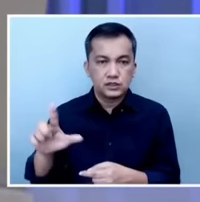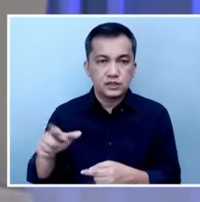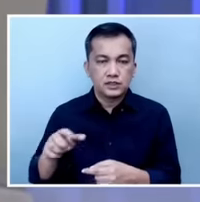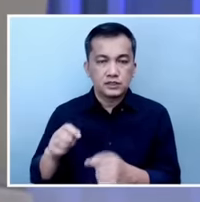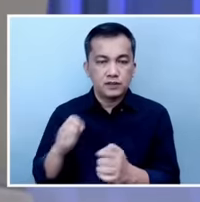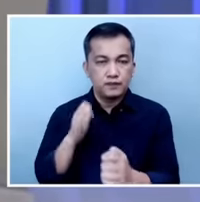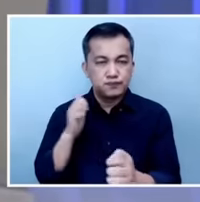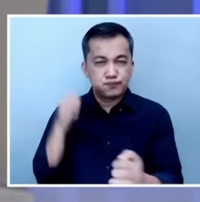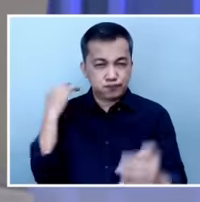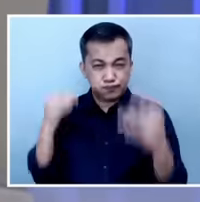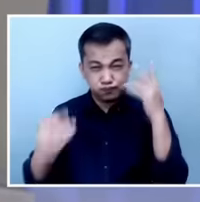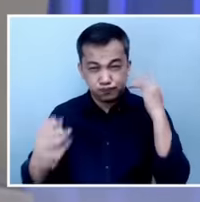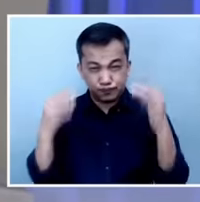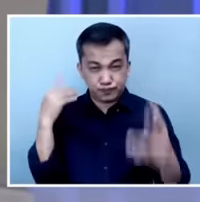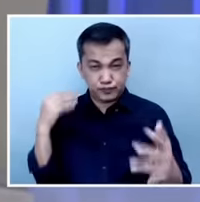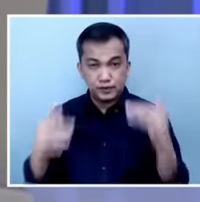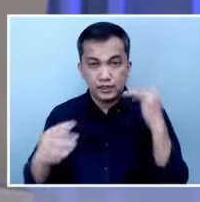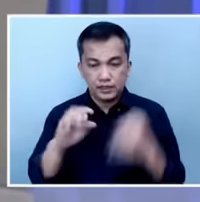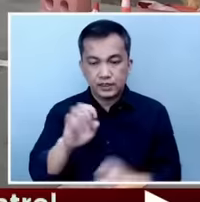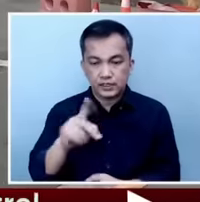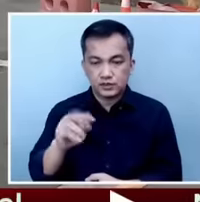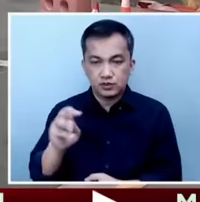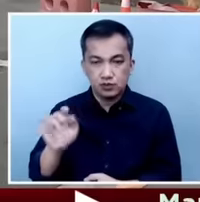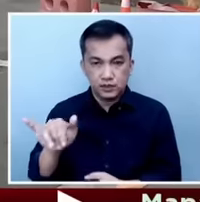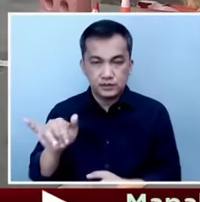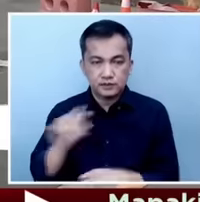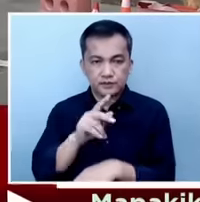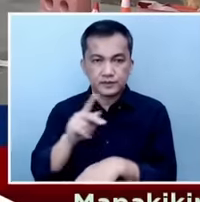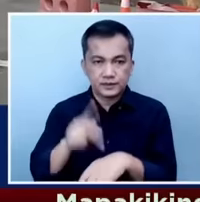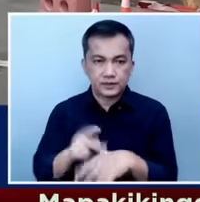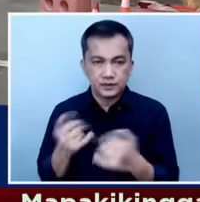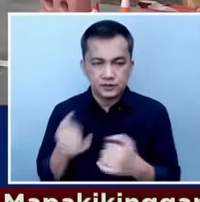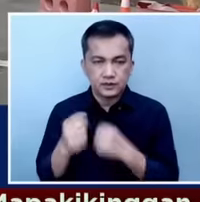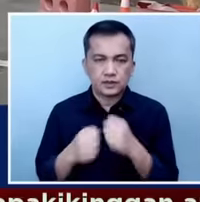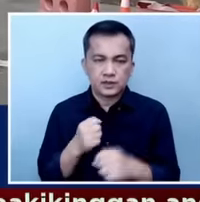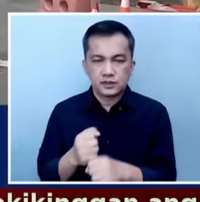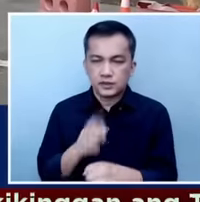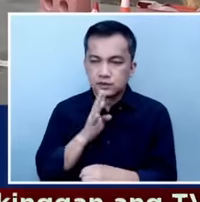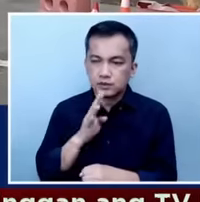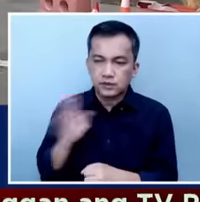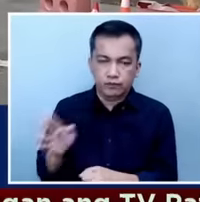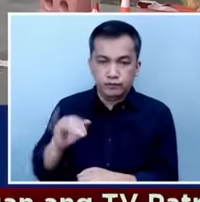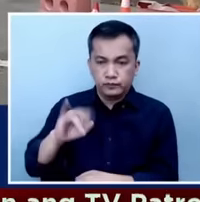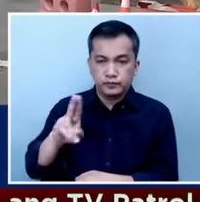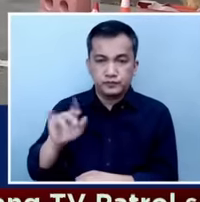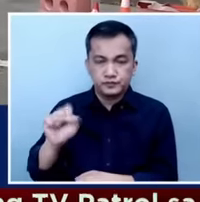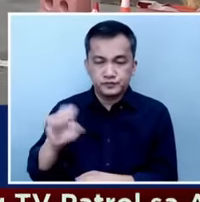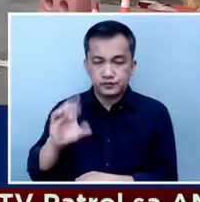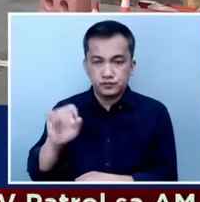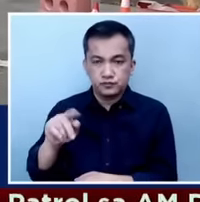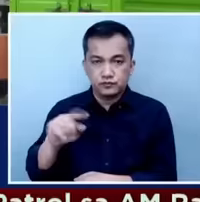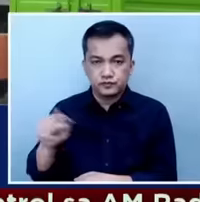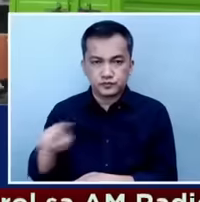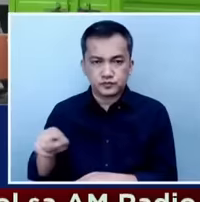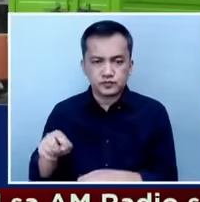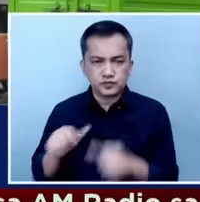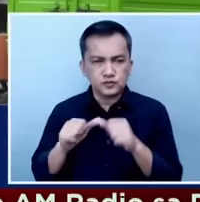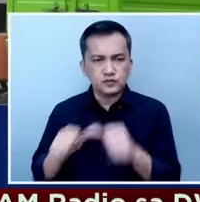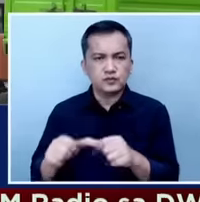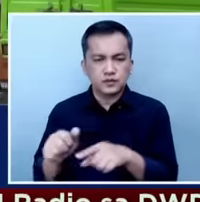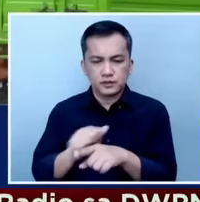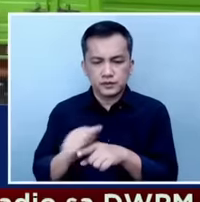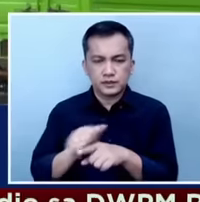bansa ngayong taon. Ayon kay TRB spokesman Julius Corpus, patuloy ang dry run ng kanilang